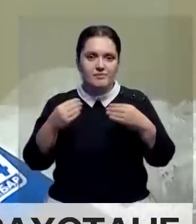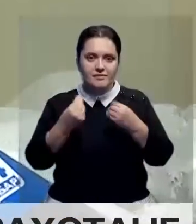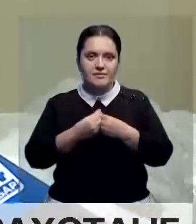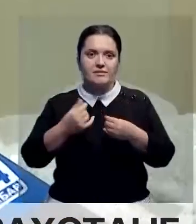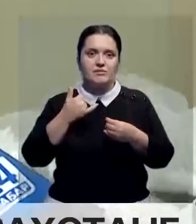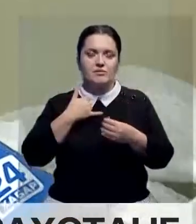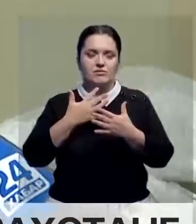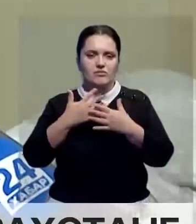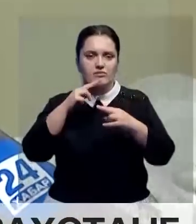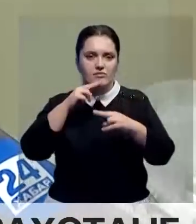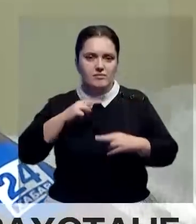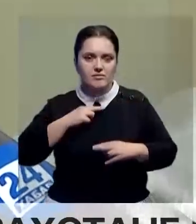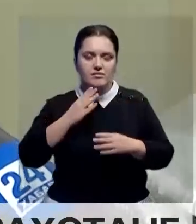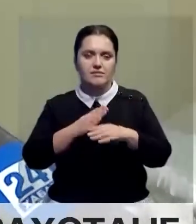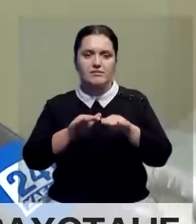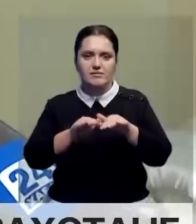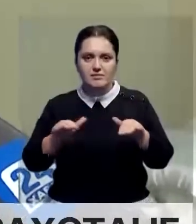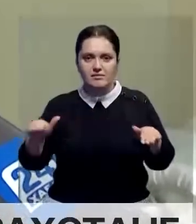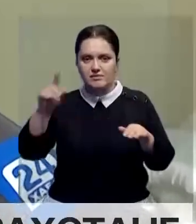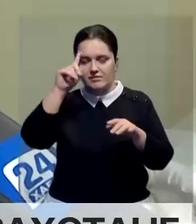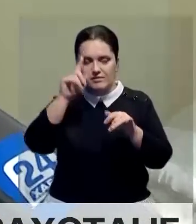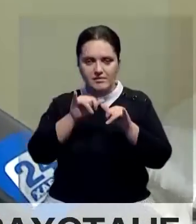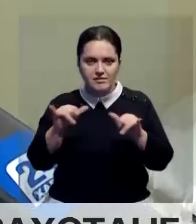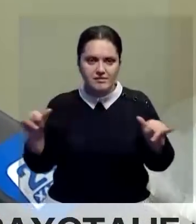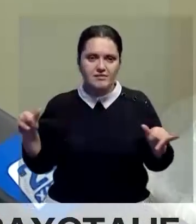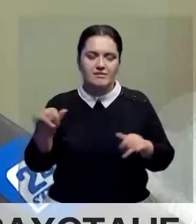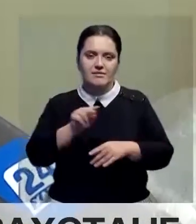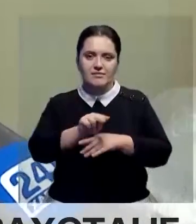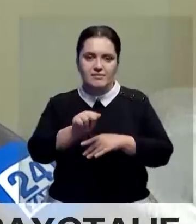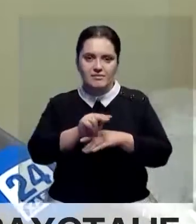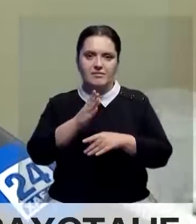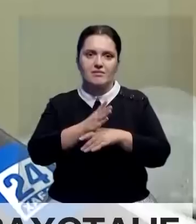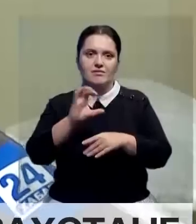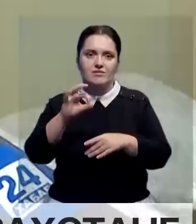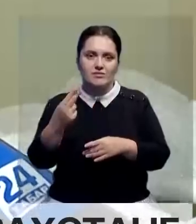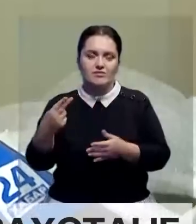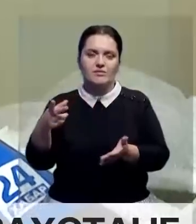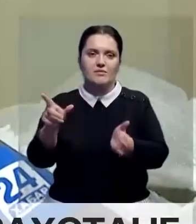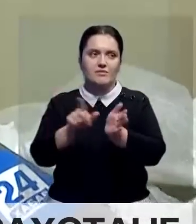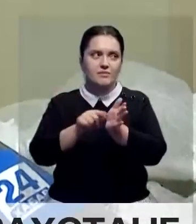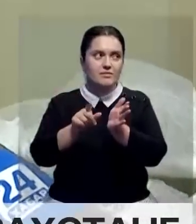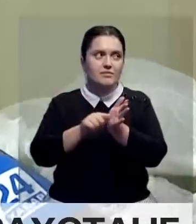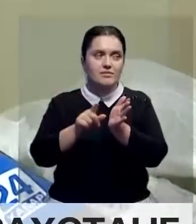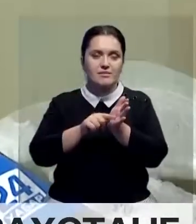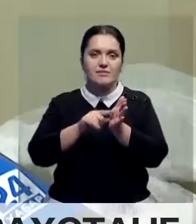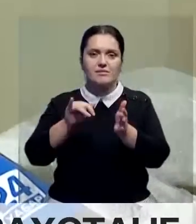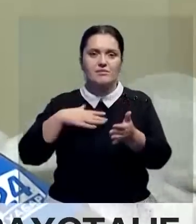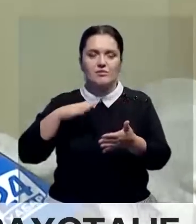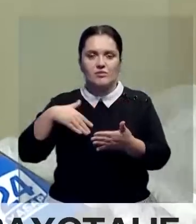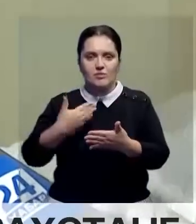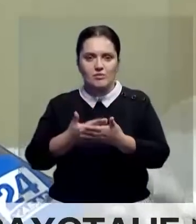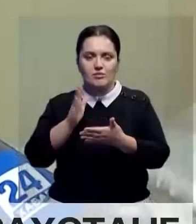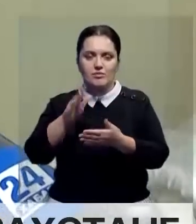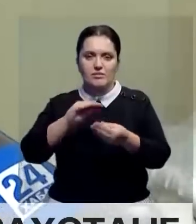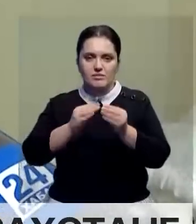стране уделяется большое внимание детям, их развитию и образованию. Увеличивают размер социальных пособий, а также длительность отпуска по уходу за